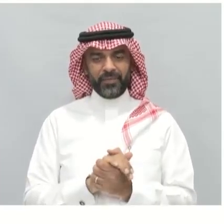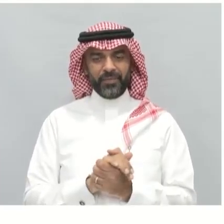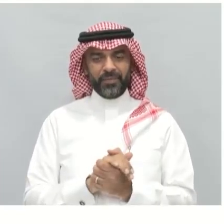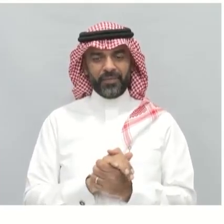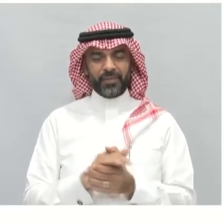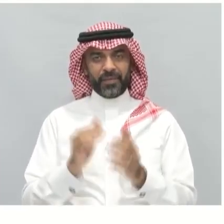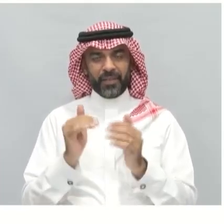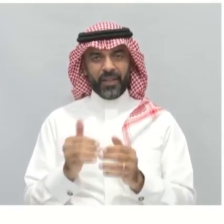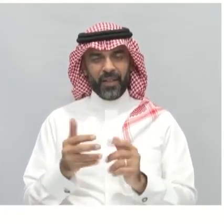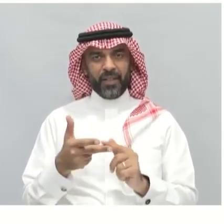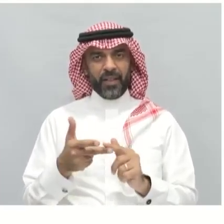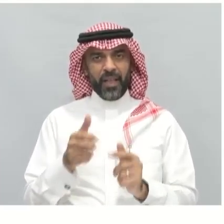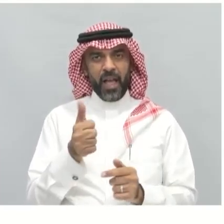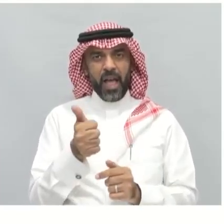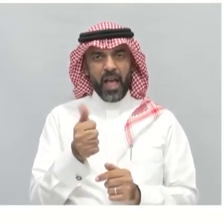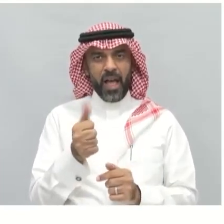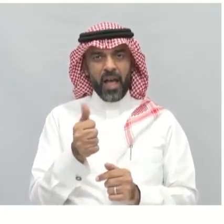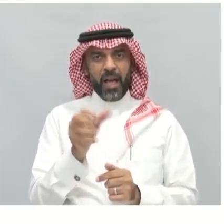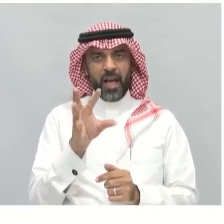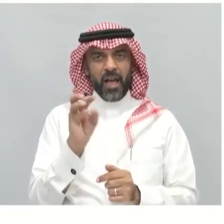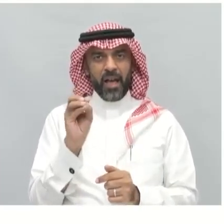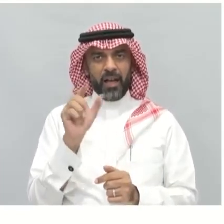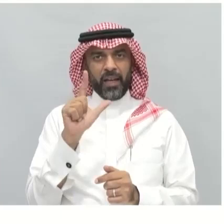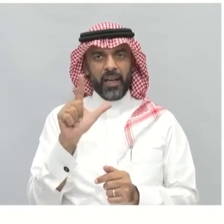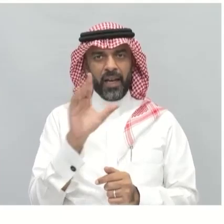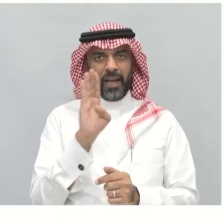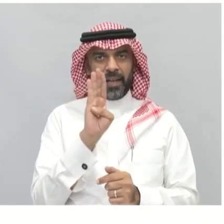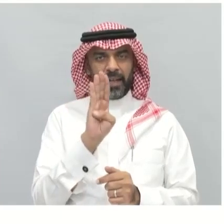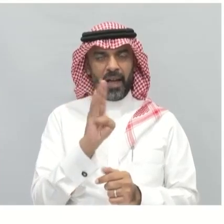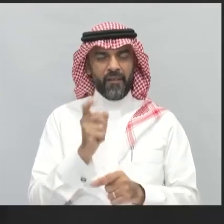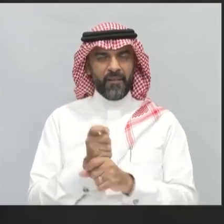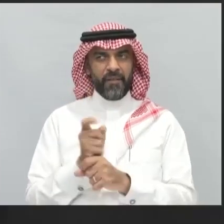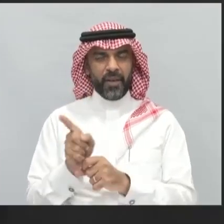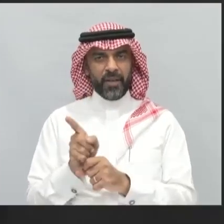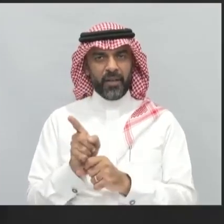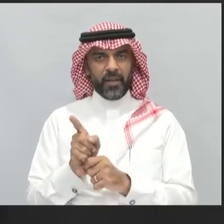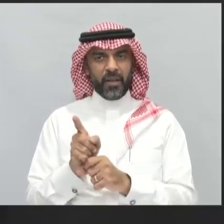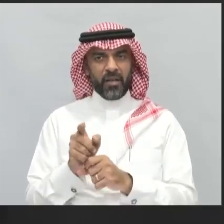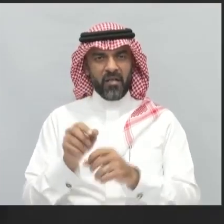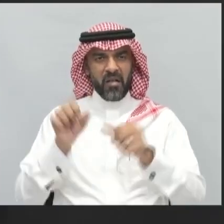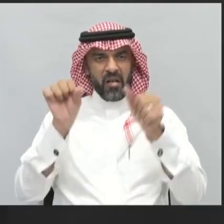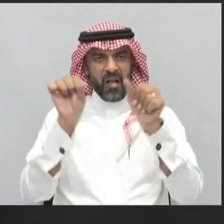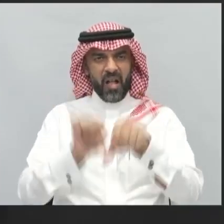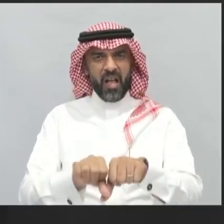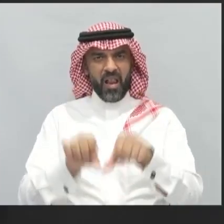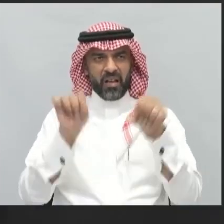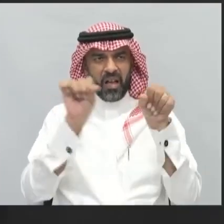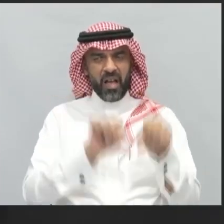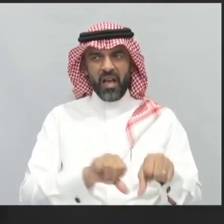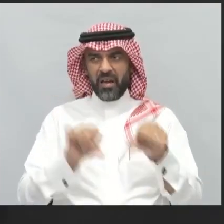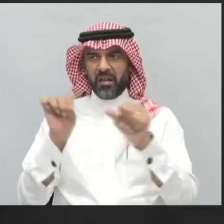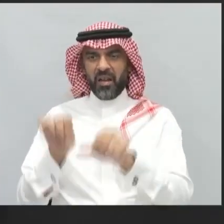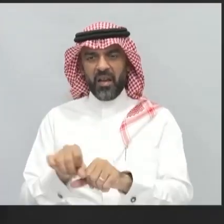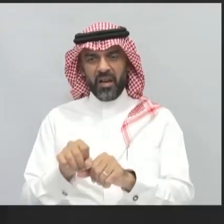الياء اهلك الفعل اهلك ويرادفها لو قلنا